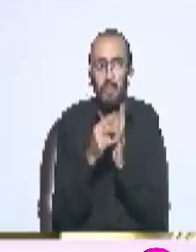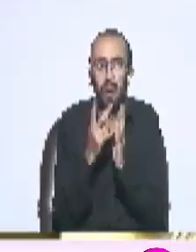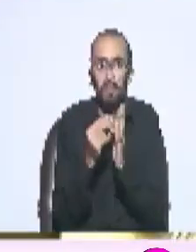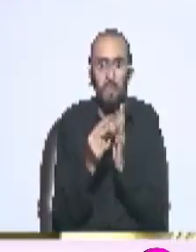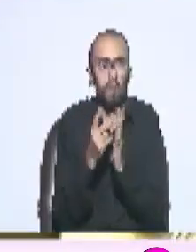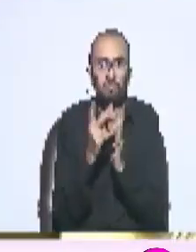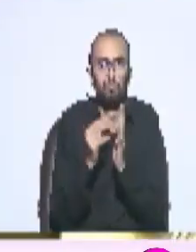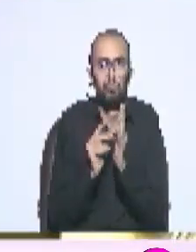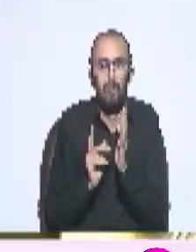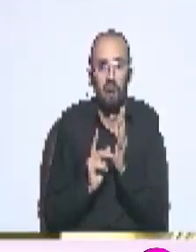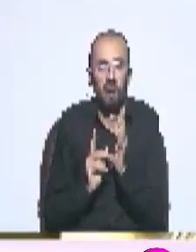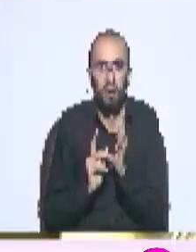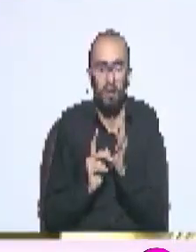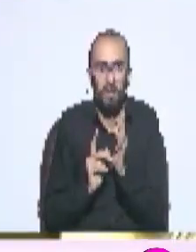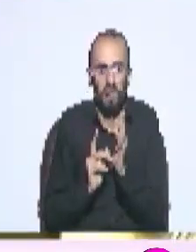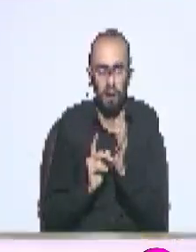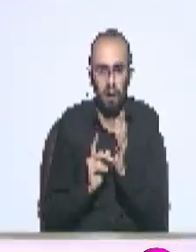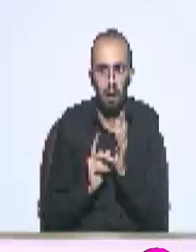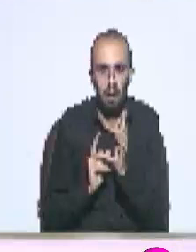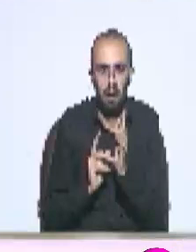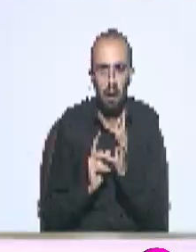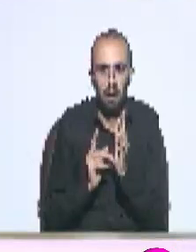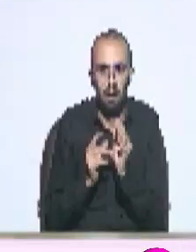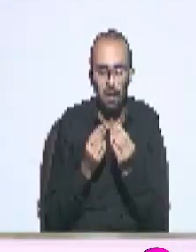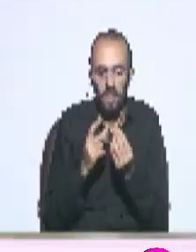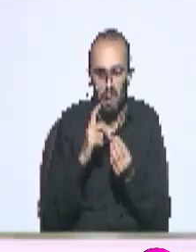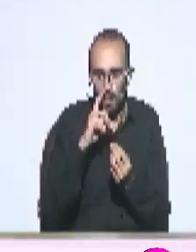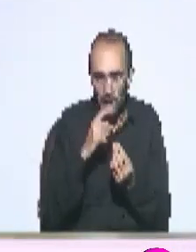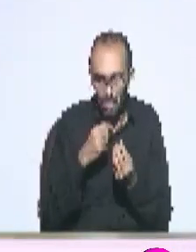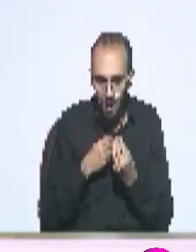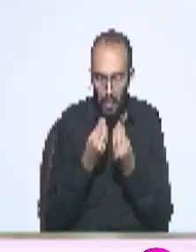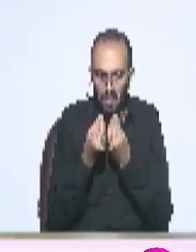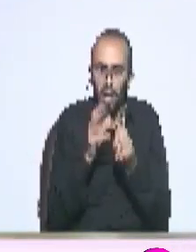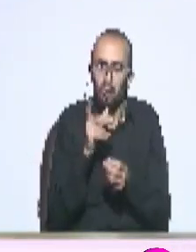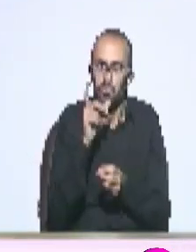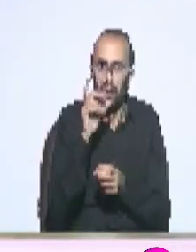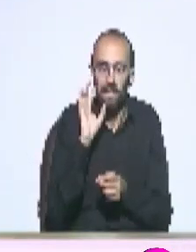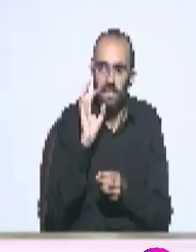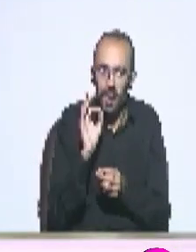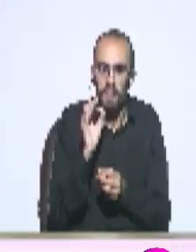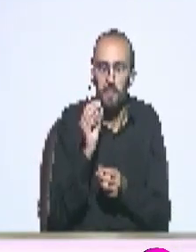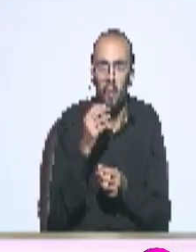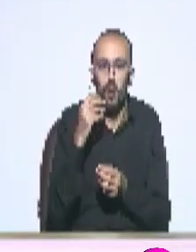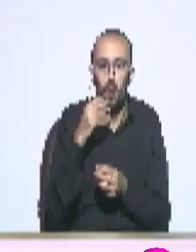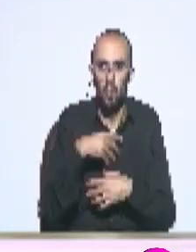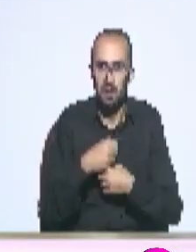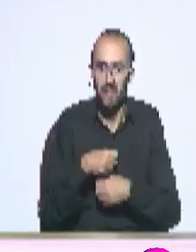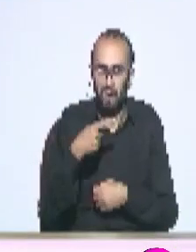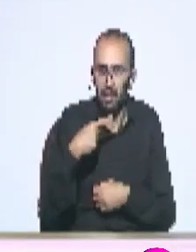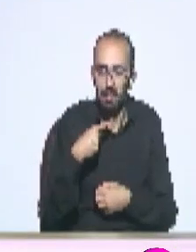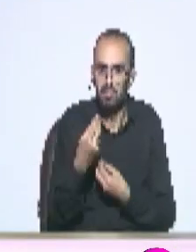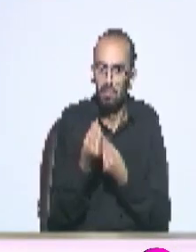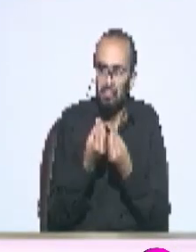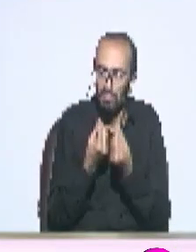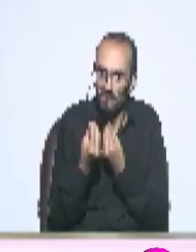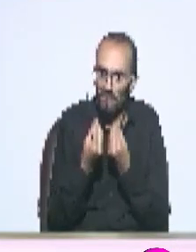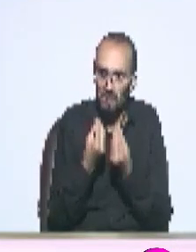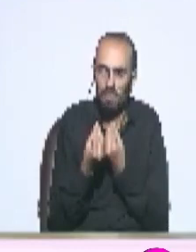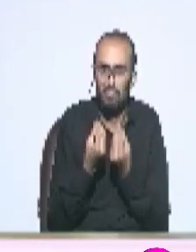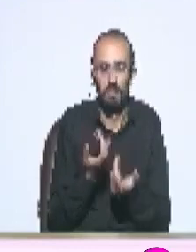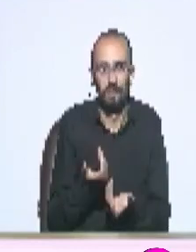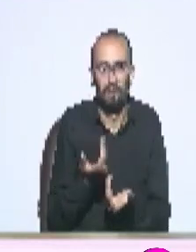حاجات بره ايديه طبعا اقعد مع نفسي اقعد مع حد باثق فيه وبيعرف يسمعني عنده المهاره دي او حد